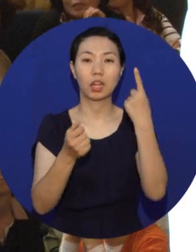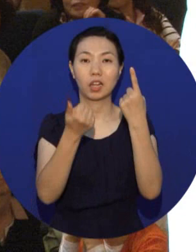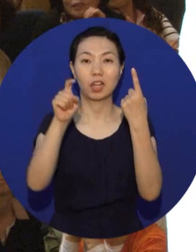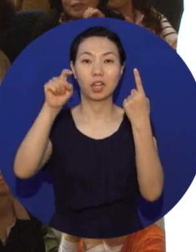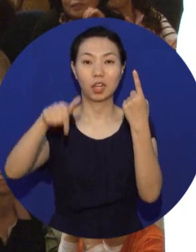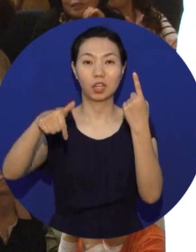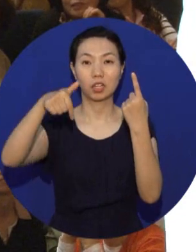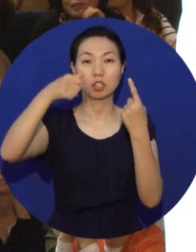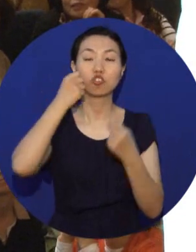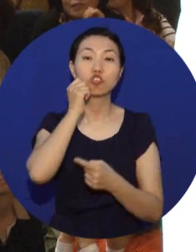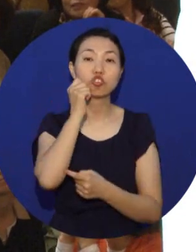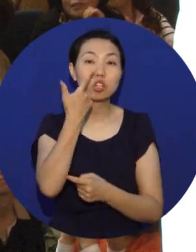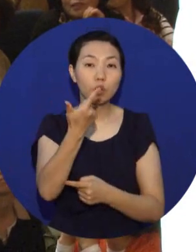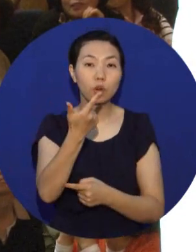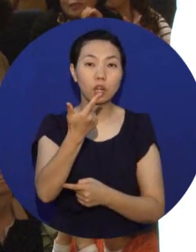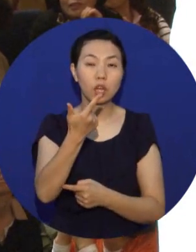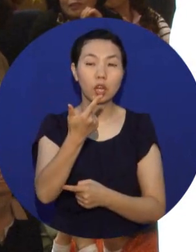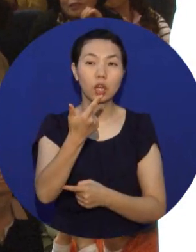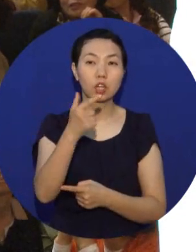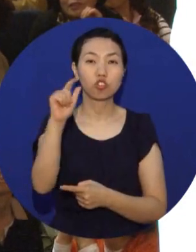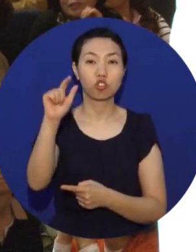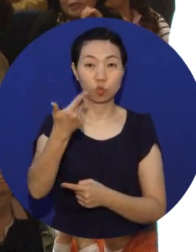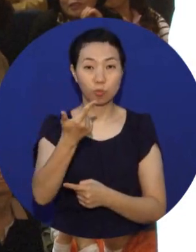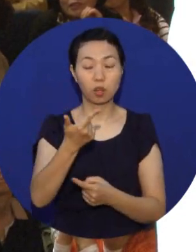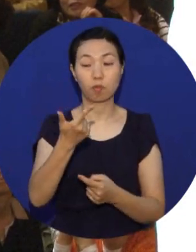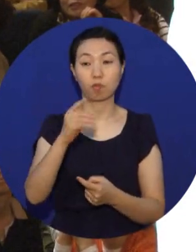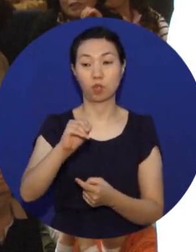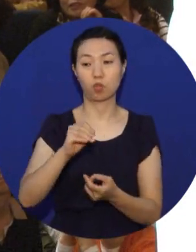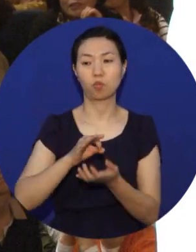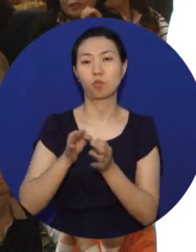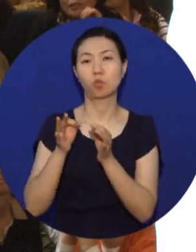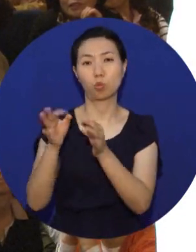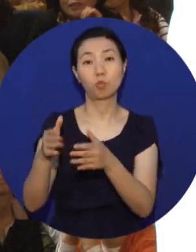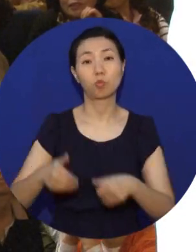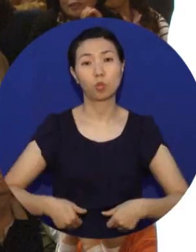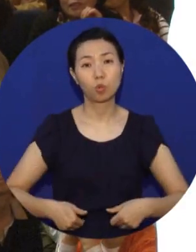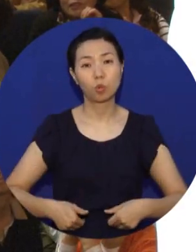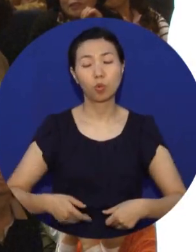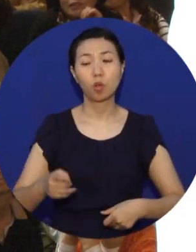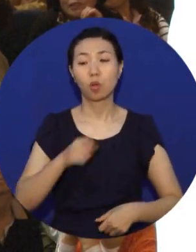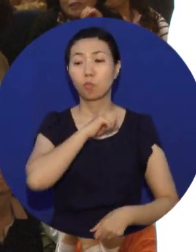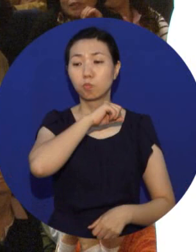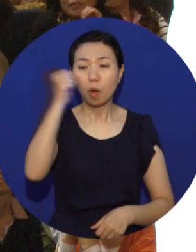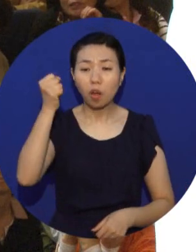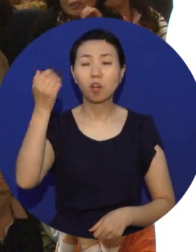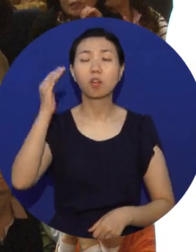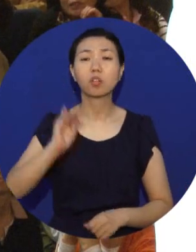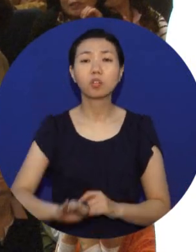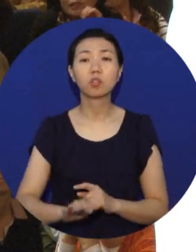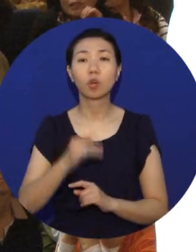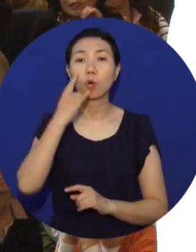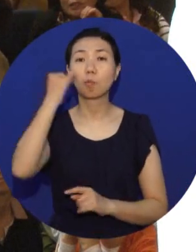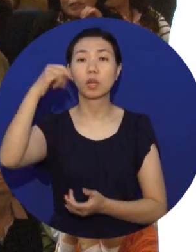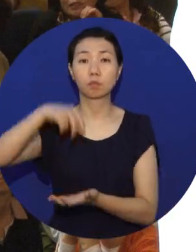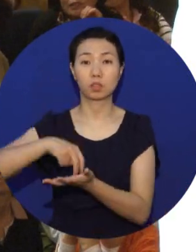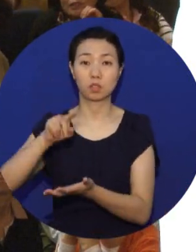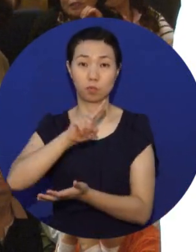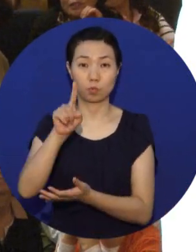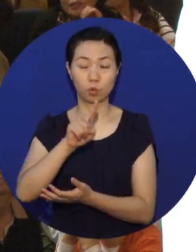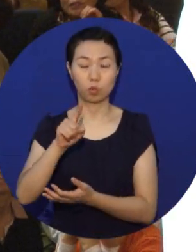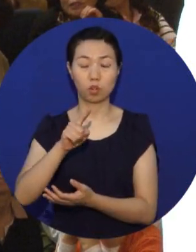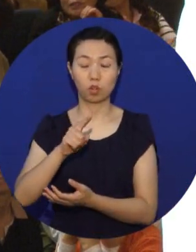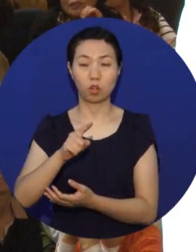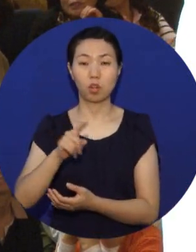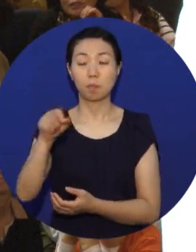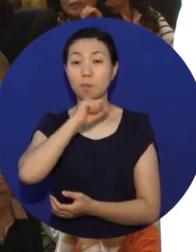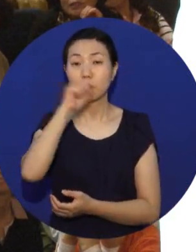이제 엄마는 이제 운 좋게 붙는다 하더라도 네가 그 돈을 뭐 어찌 감당할 것이며 나중에 이제 뭐